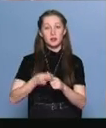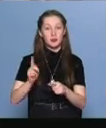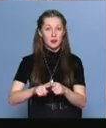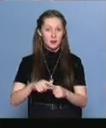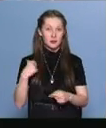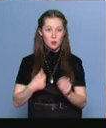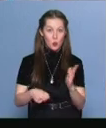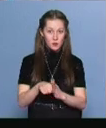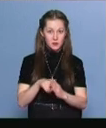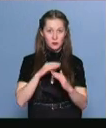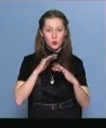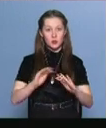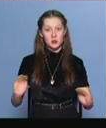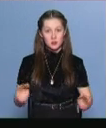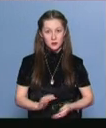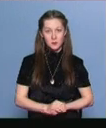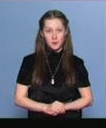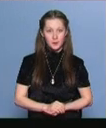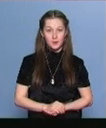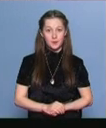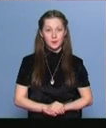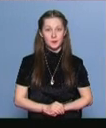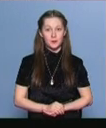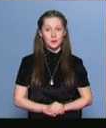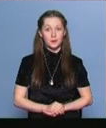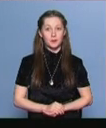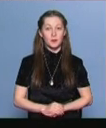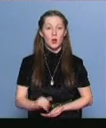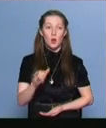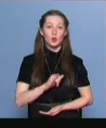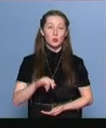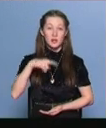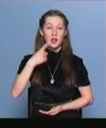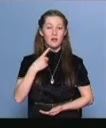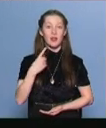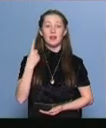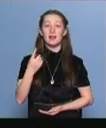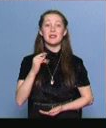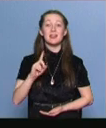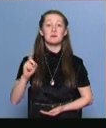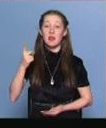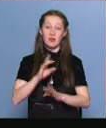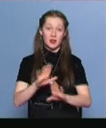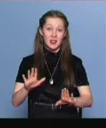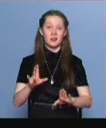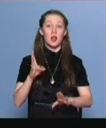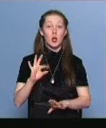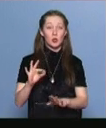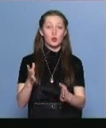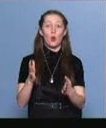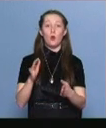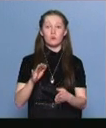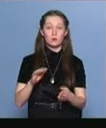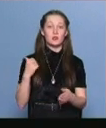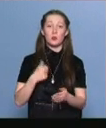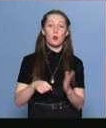психиатрической больницы. Все говорят, что вот в Удмуртии одна из первых. Мы не одни из первых. Но, тем не менее, их суицидов